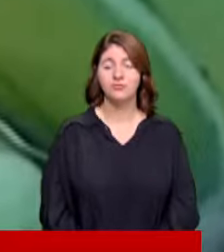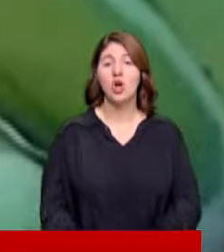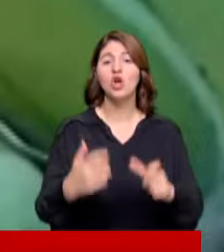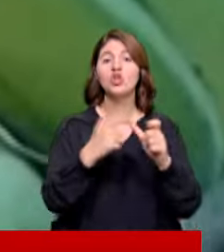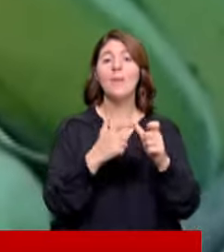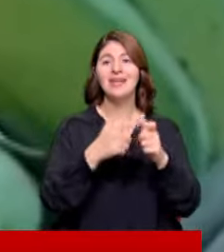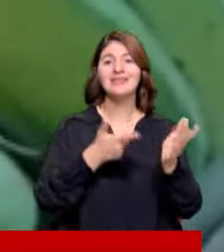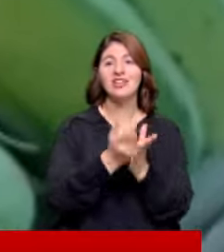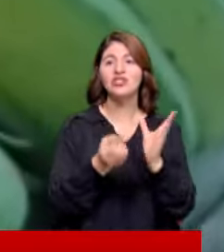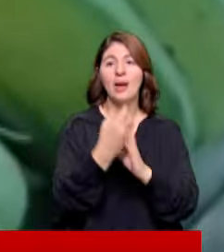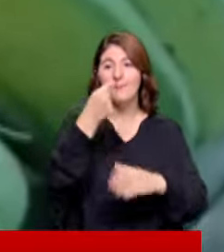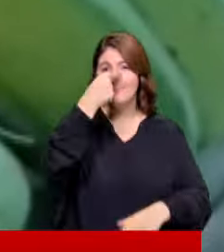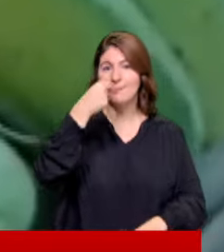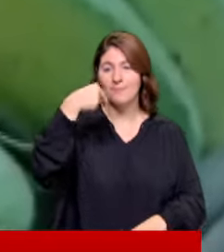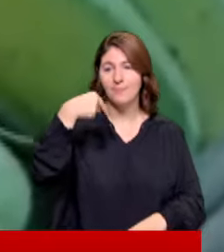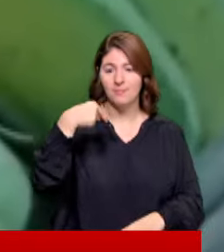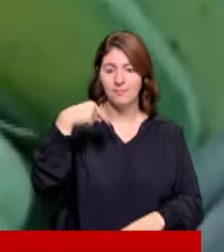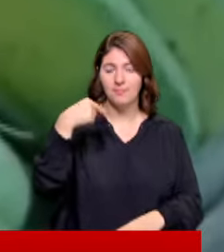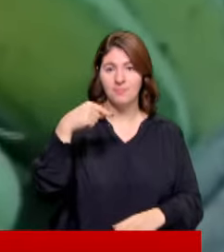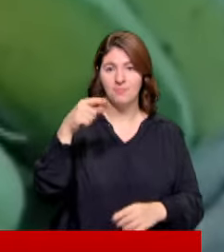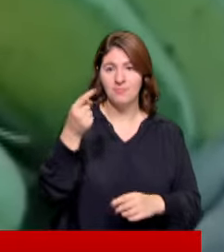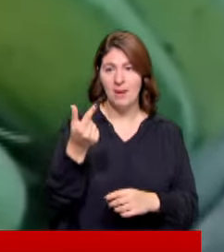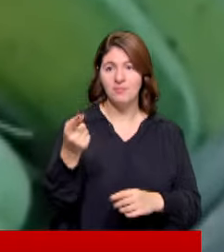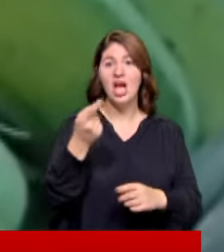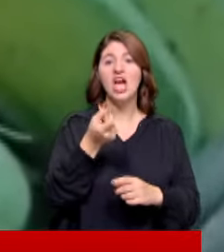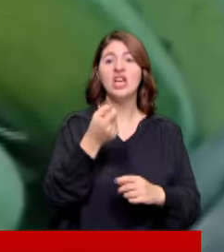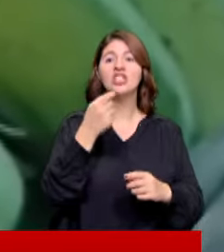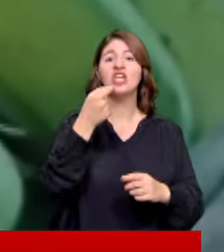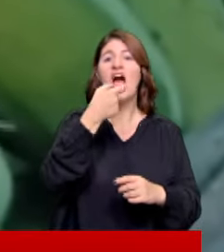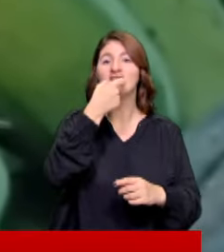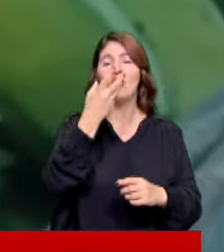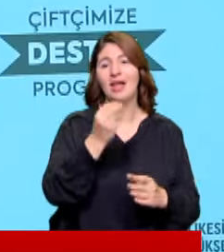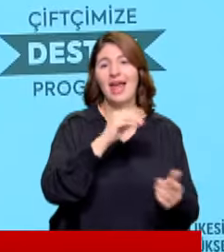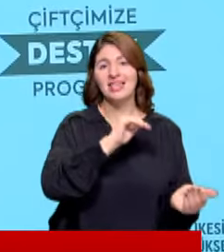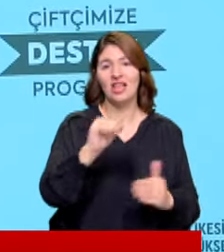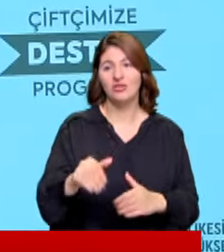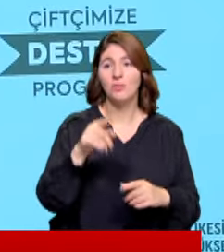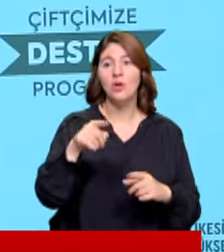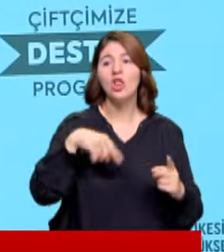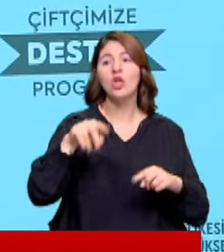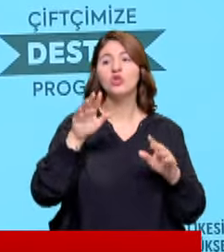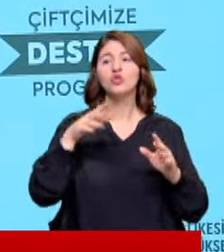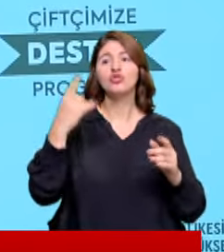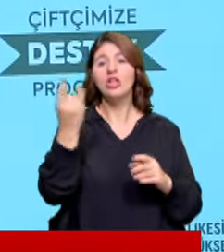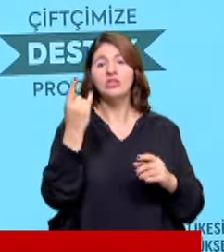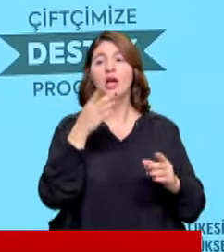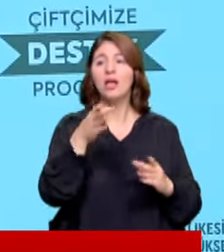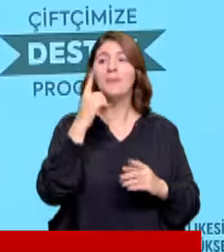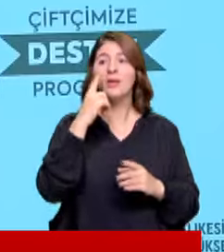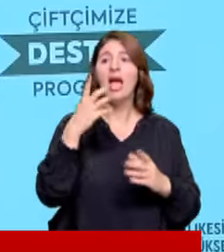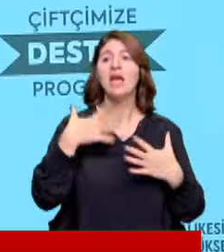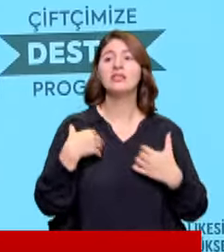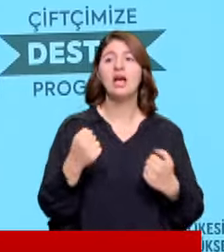Gömeç tarlalarından çıkan bamya cips olarak sofralara gelecek. Buralarda dolaşırken, evde otururken alın size